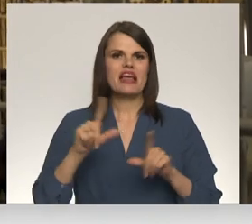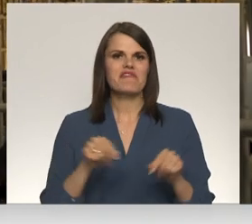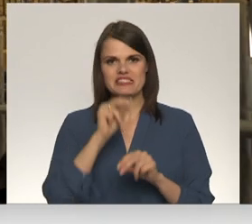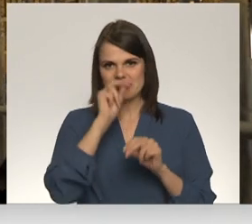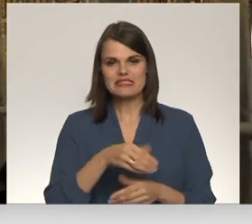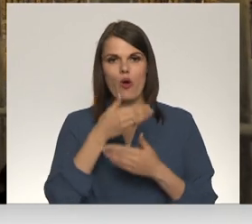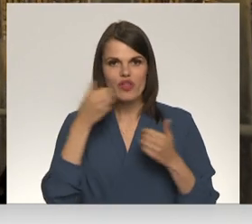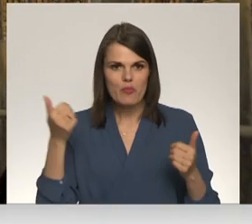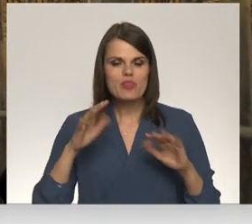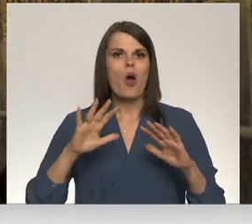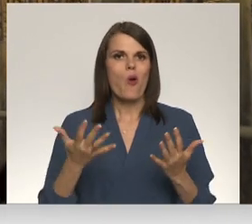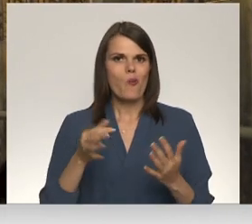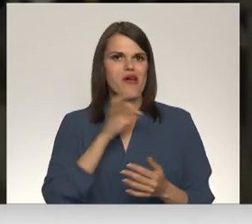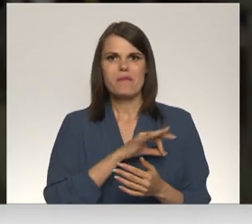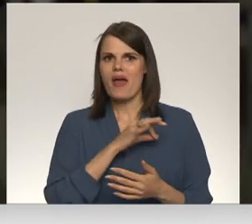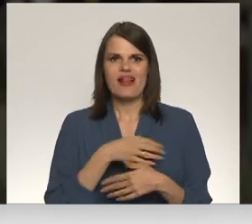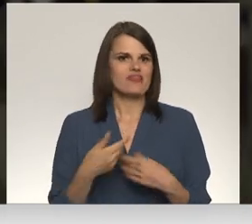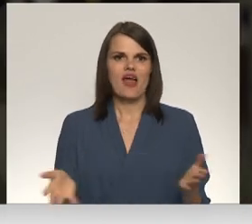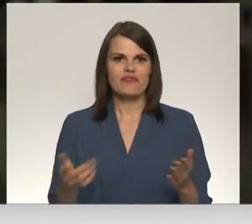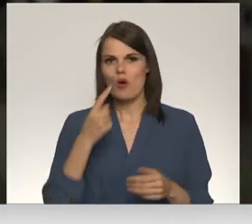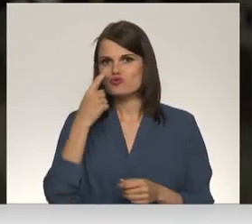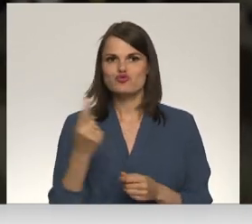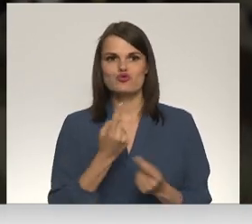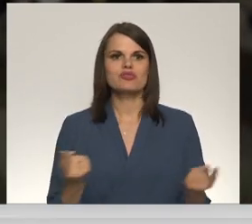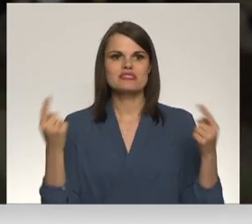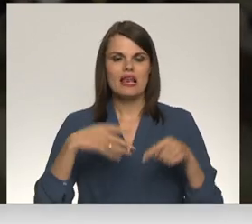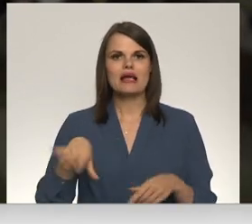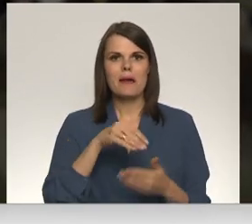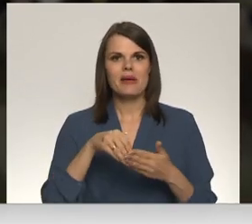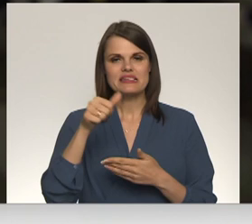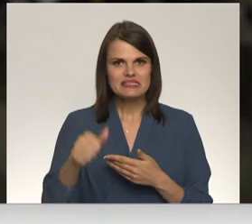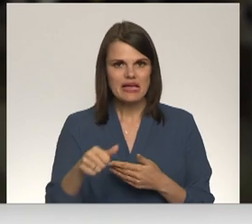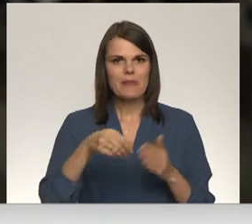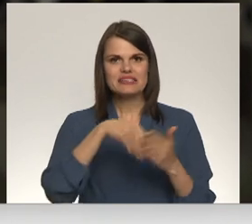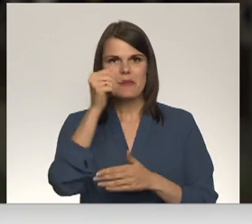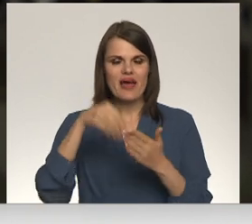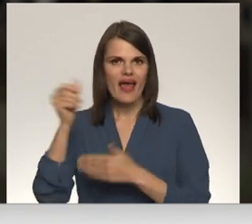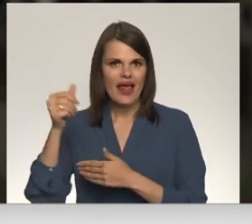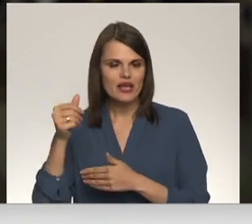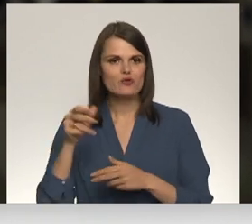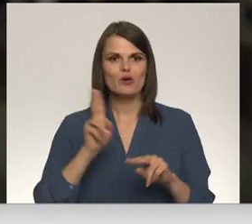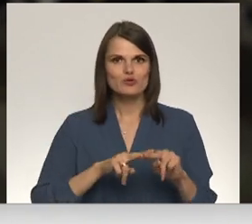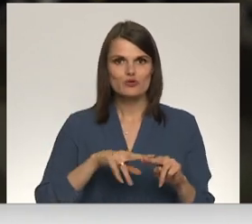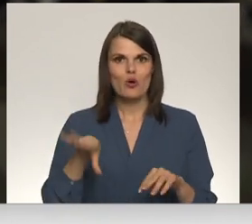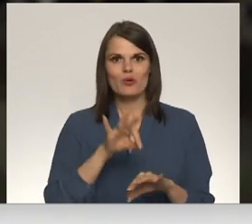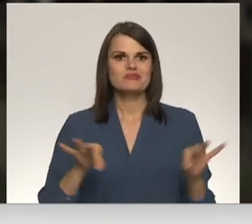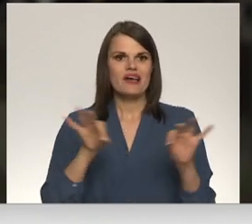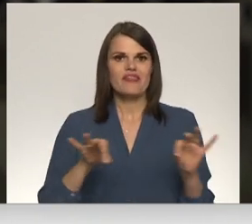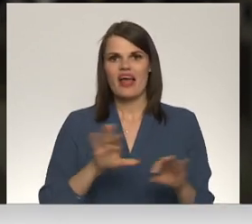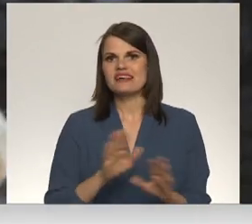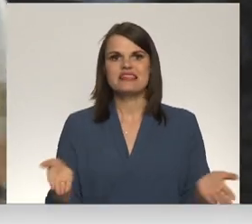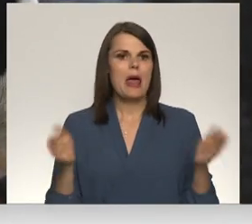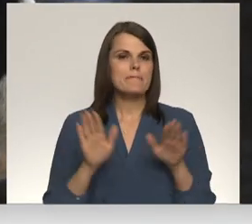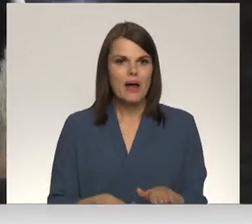zaudējumus, taču peļņa arī netiekot gūta. Stundas laikā mēs samaksām rēķinus un mums nekas pāri